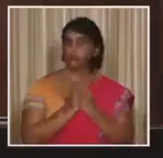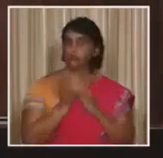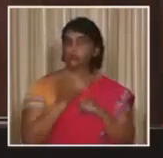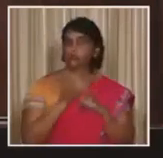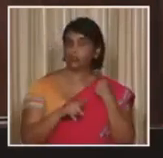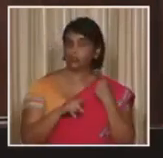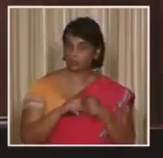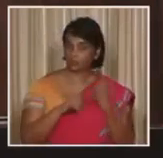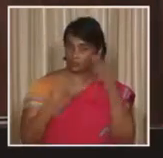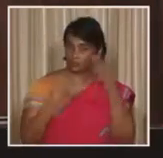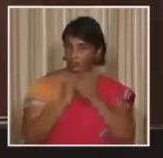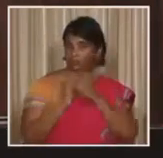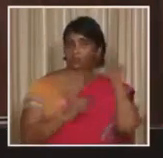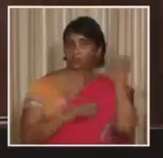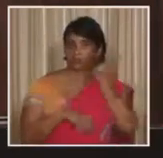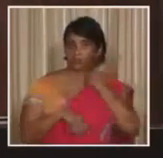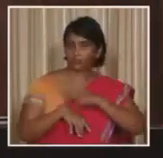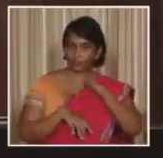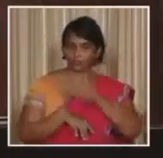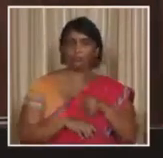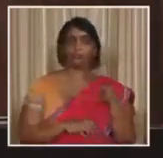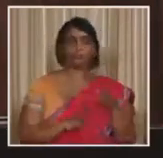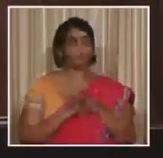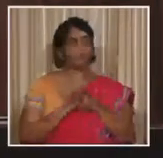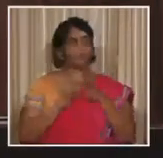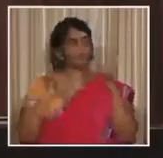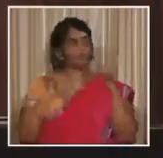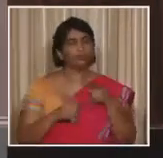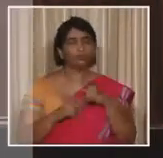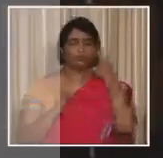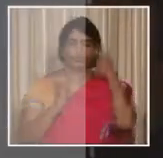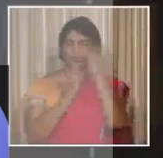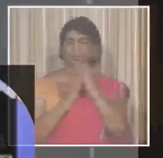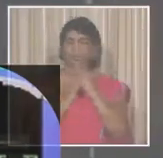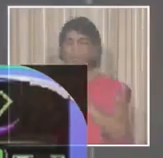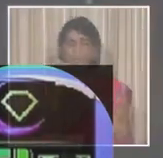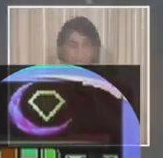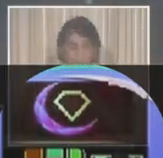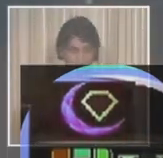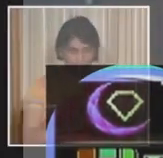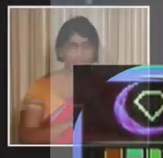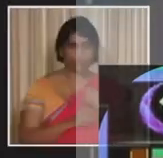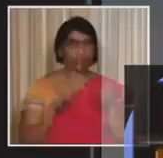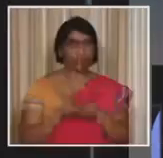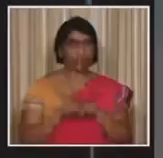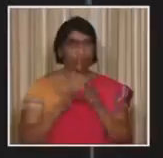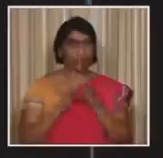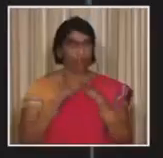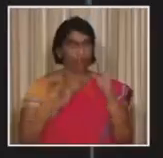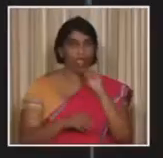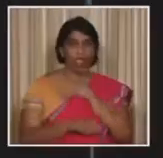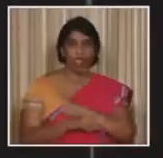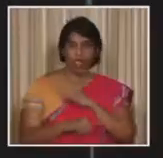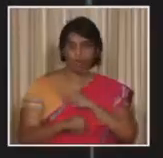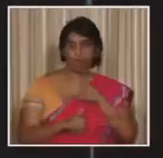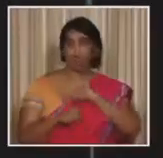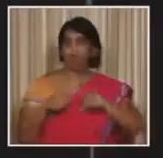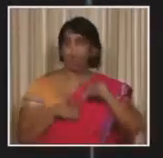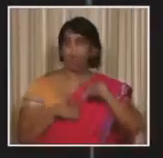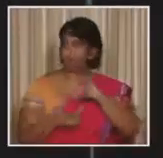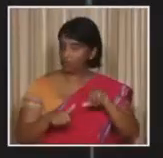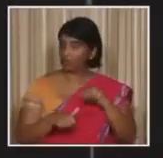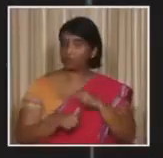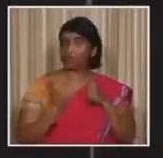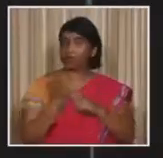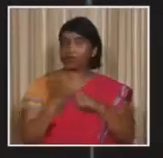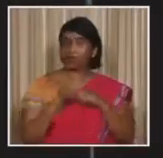இந்துமா சமுத்திரத்தின் முத்தாக வர்ணிக்கப்படும் இலங்கை திருநாடானது இங்கு வாழும் சிங்கள, தமிழ், முஸ்லிம் ஆகிய